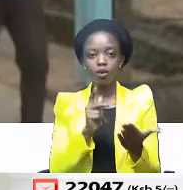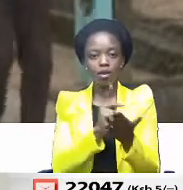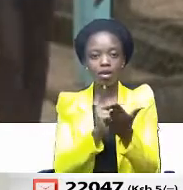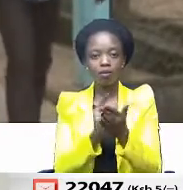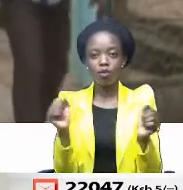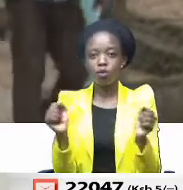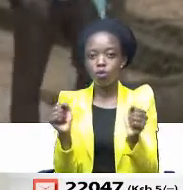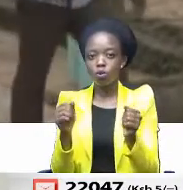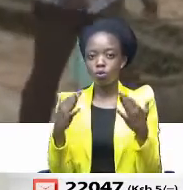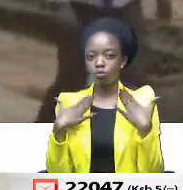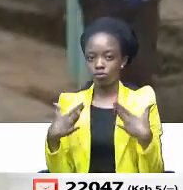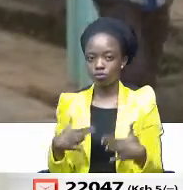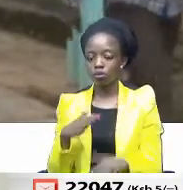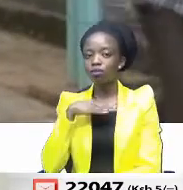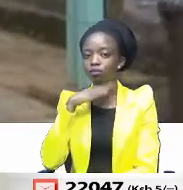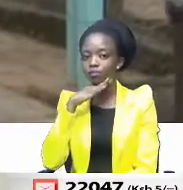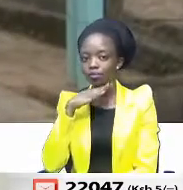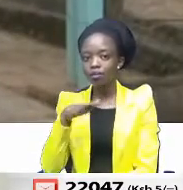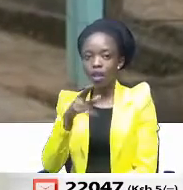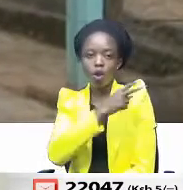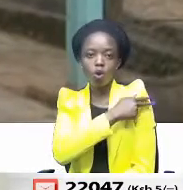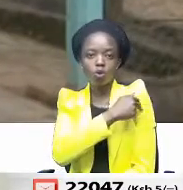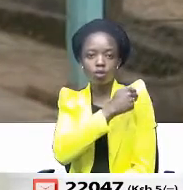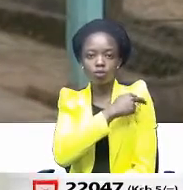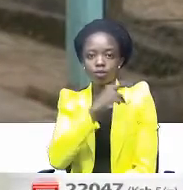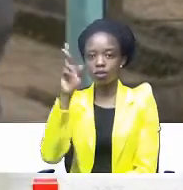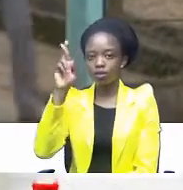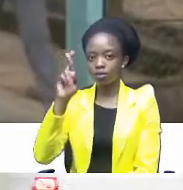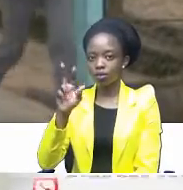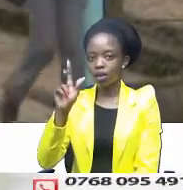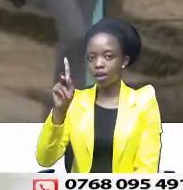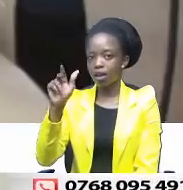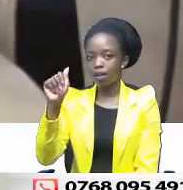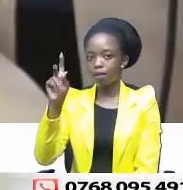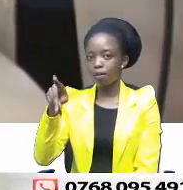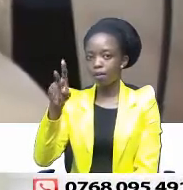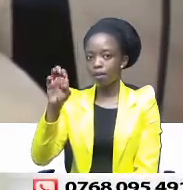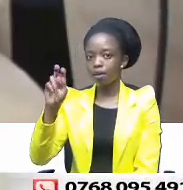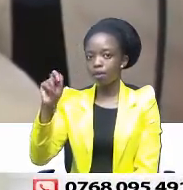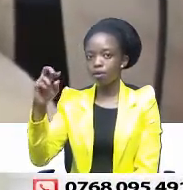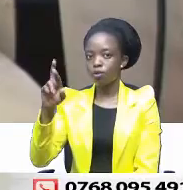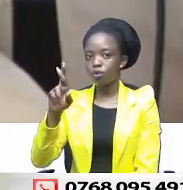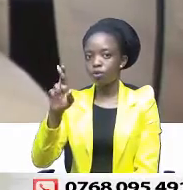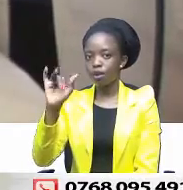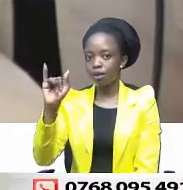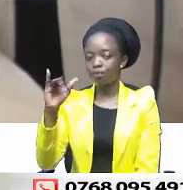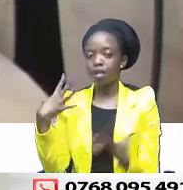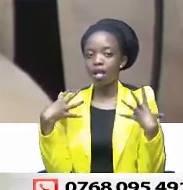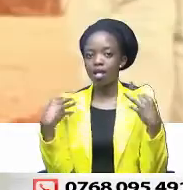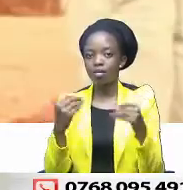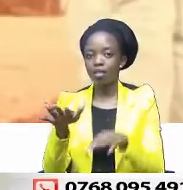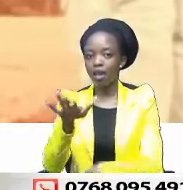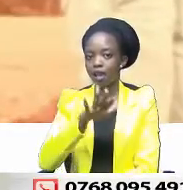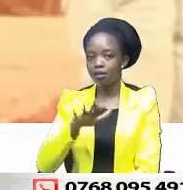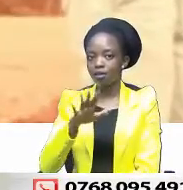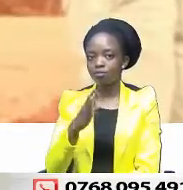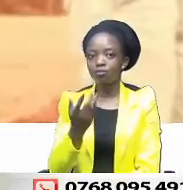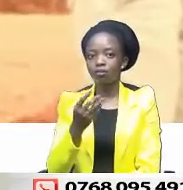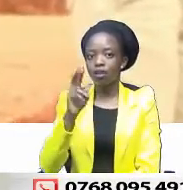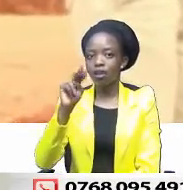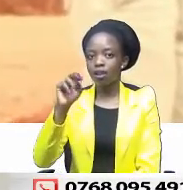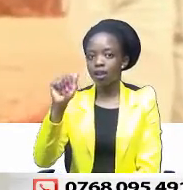chumba cha uhifadhi wa wafu katika hospitali ya rufaa mjini Kapenguria. Hadi tukienda hewani, waziri wa afya wa kaunti ya Trans Nzoia Bi Claire